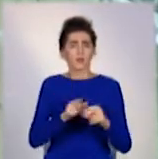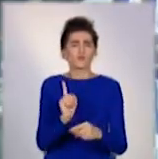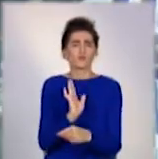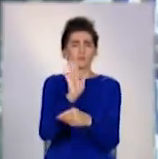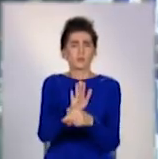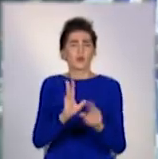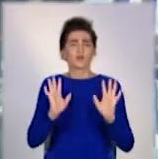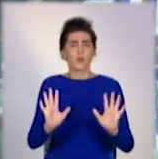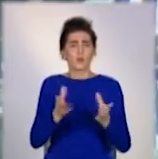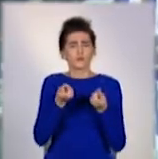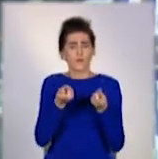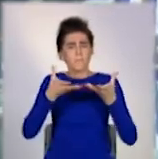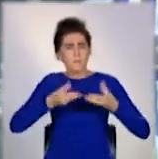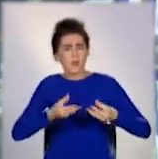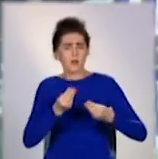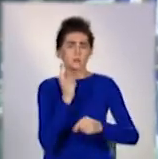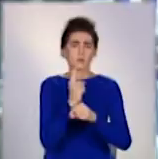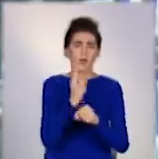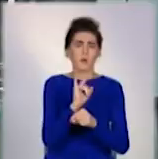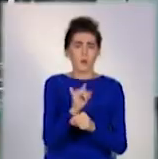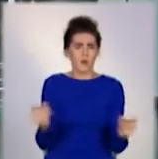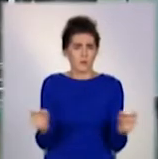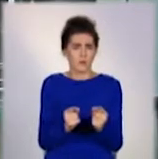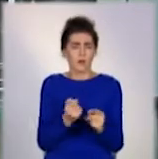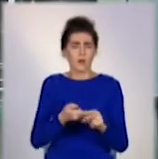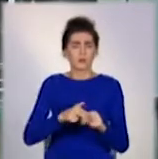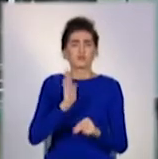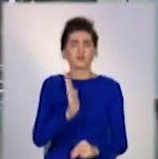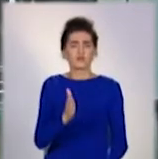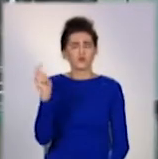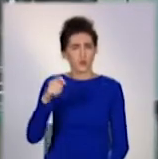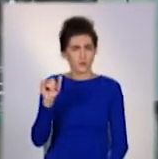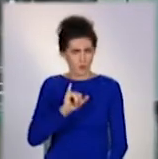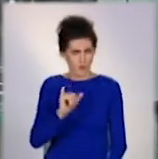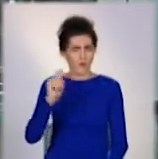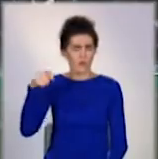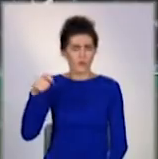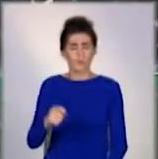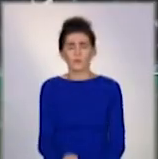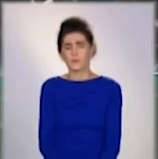рекомендується уряду пом'якшити заборони та обмеження, які діють у суботу та неділю.